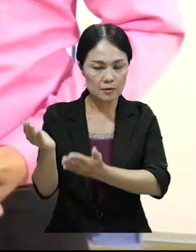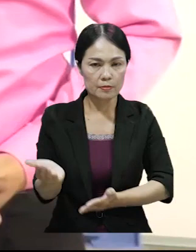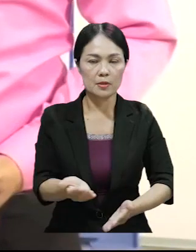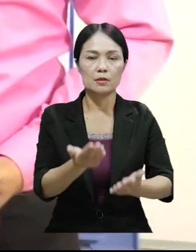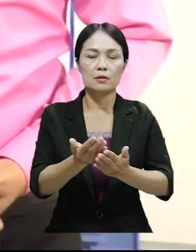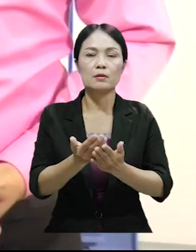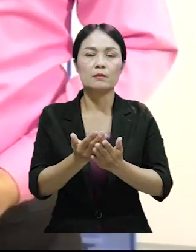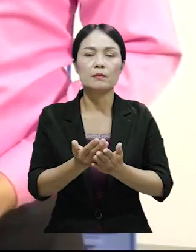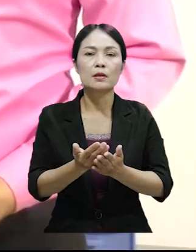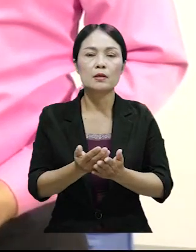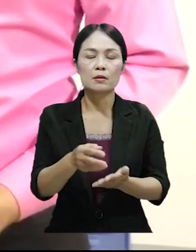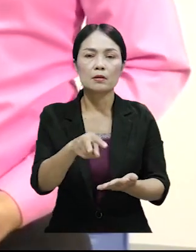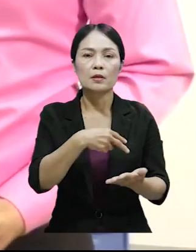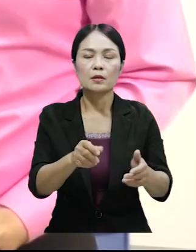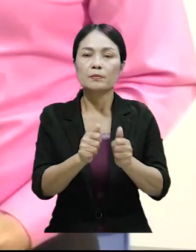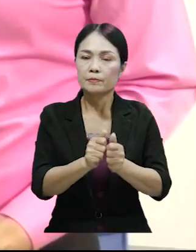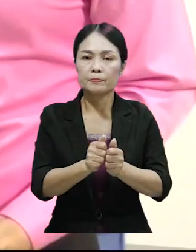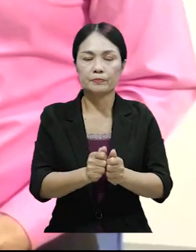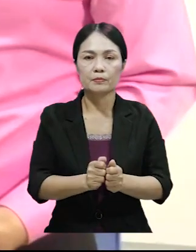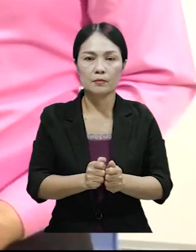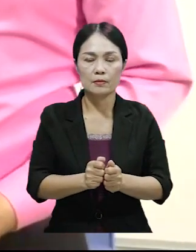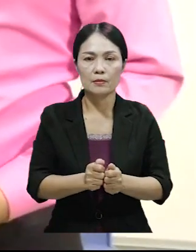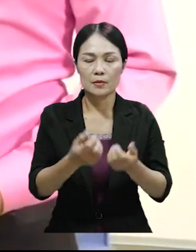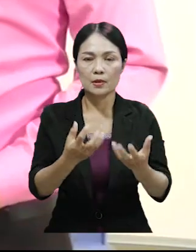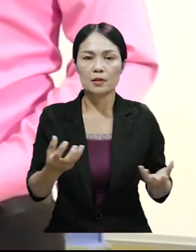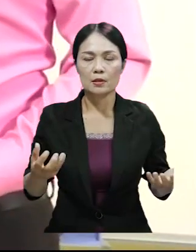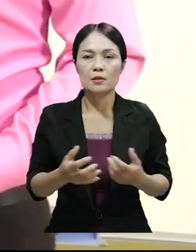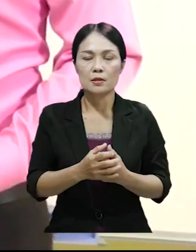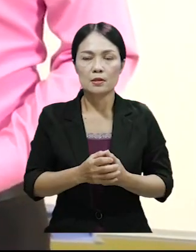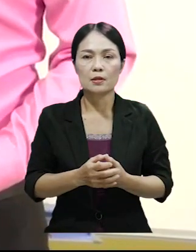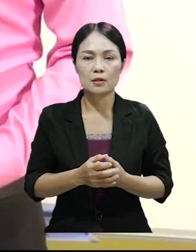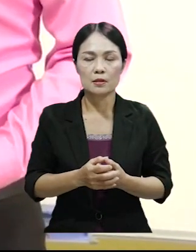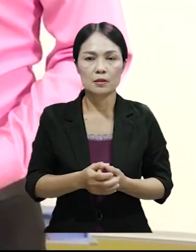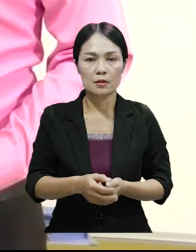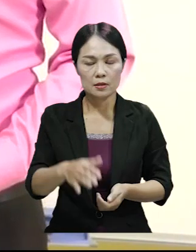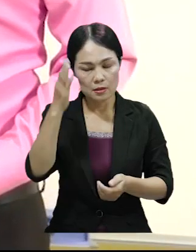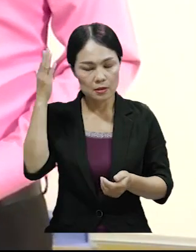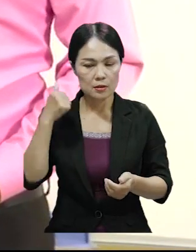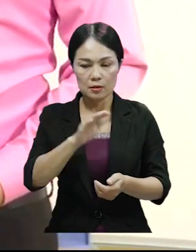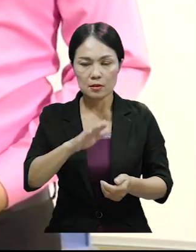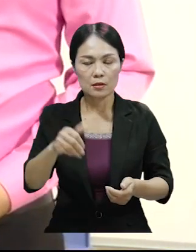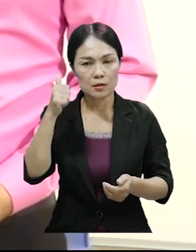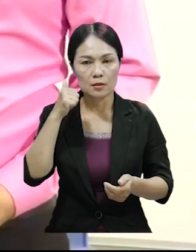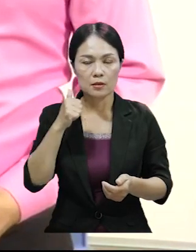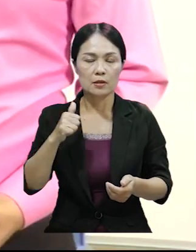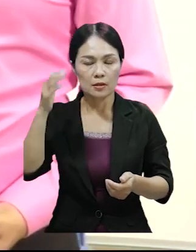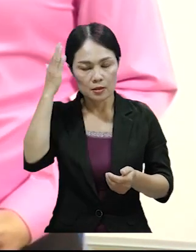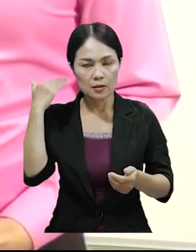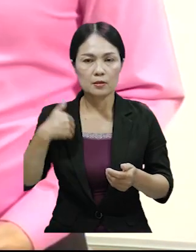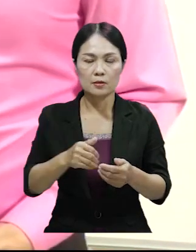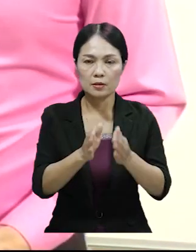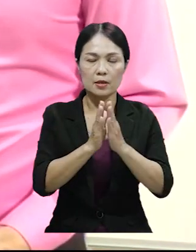ញគាត់ដើម្បីអញ្ជើញគាត់ឲ្យមករួមជាមួយអញ្ចឹងហ៎ហើយឡែកខាងស្ត្រីឬកុមារីក៏សំពះតបមកវិញ